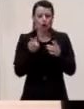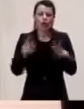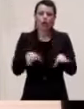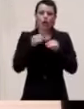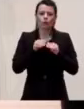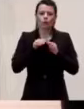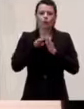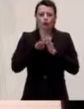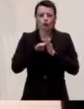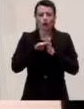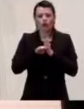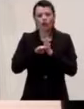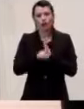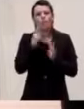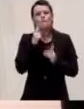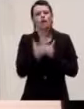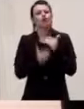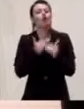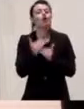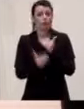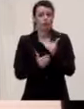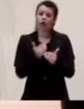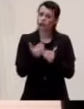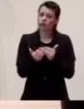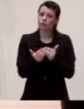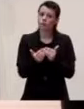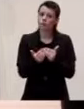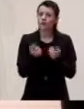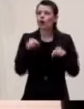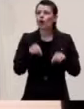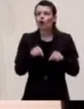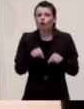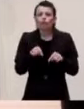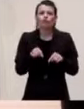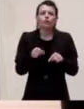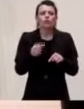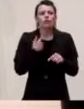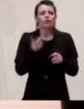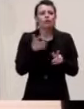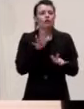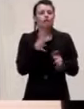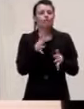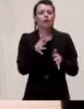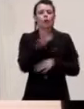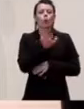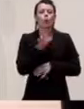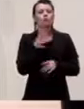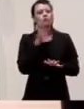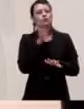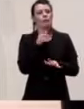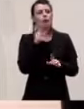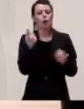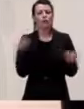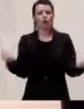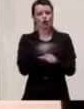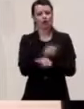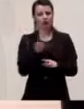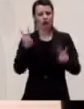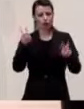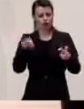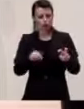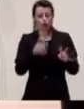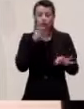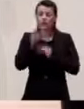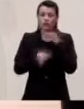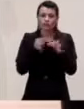Oggi quasi siamo in una situazione quasi opposta, nel senso che stiamo vedendo un